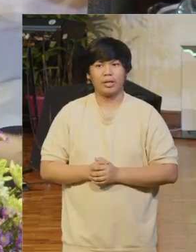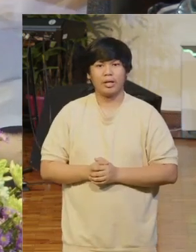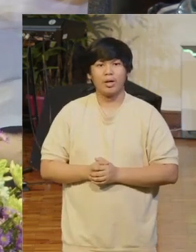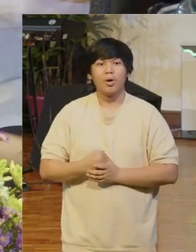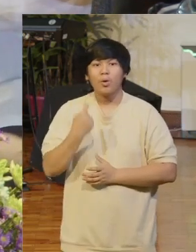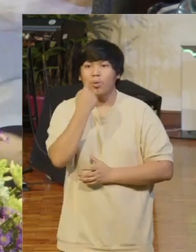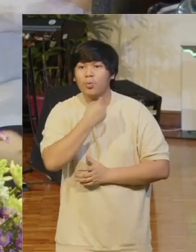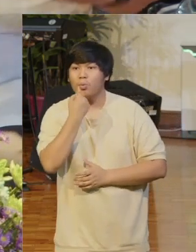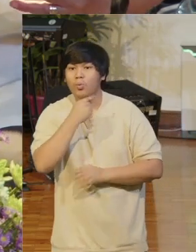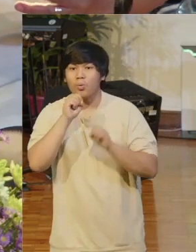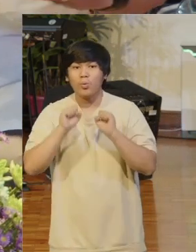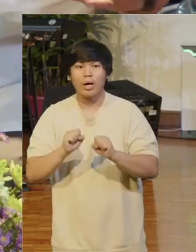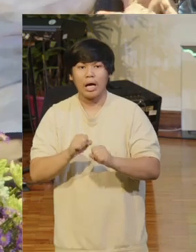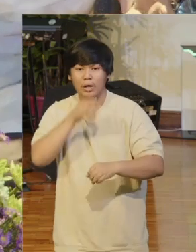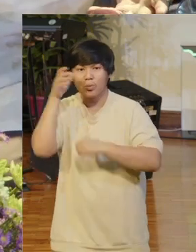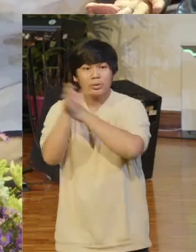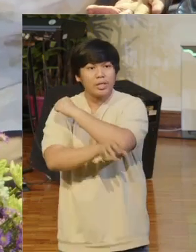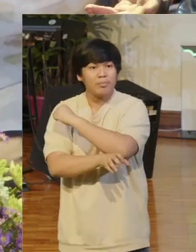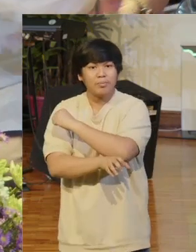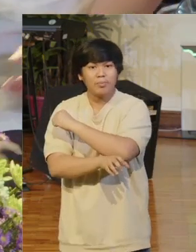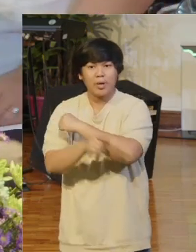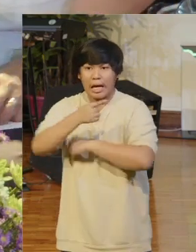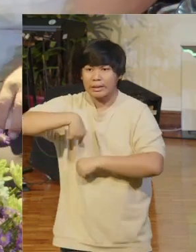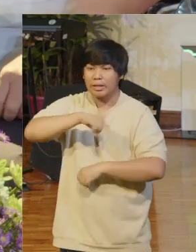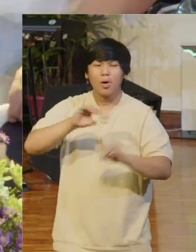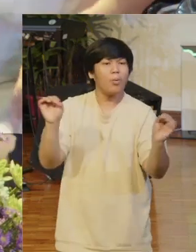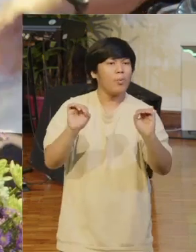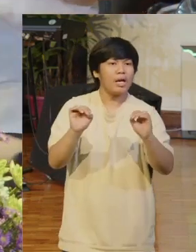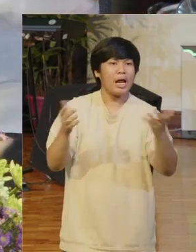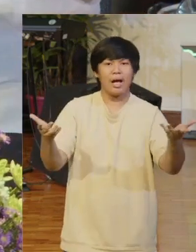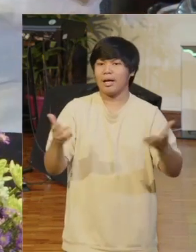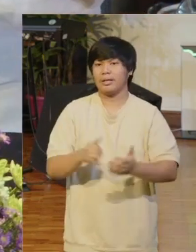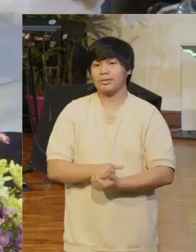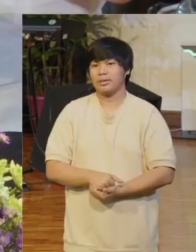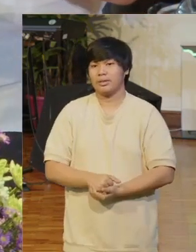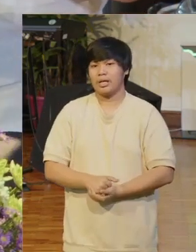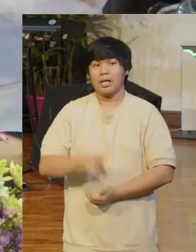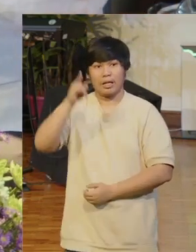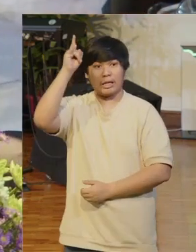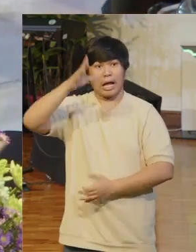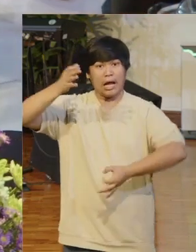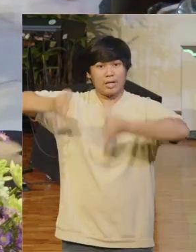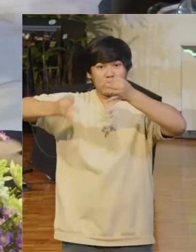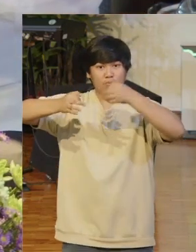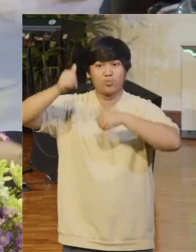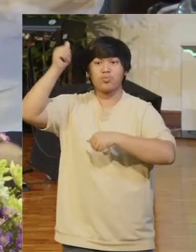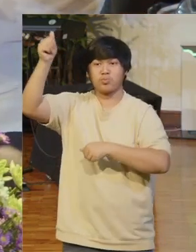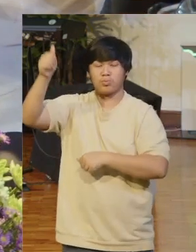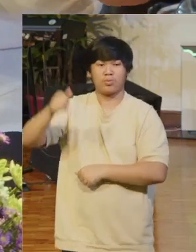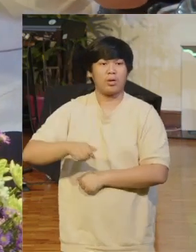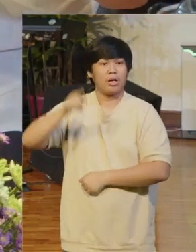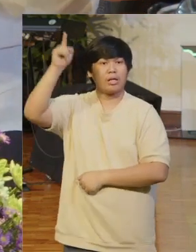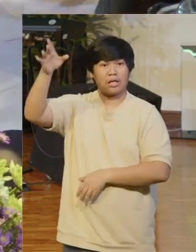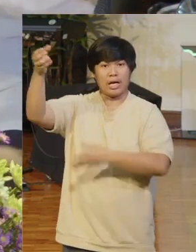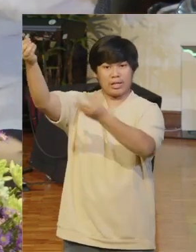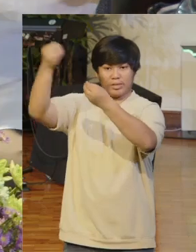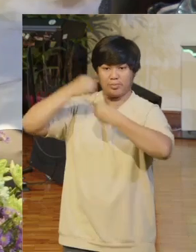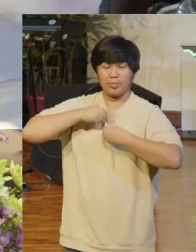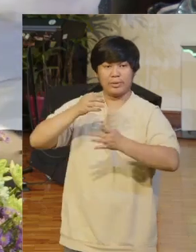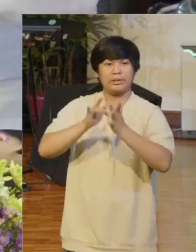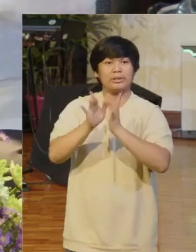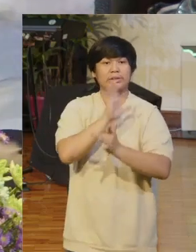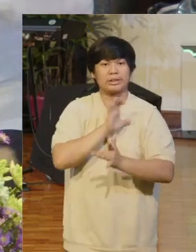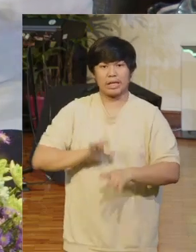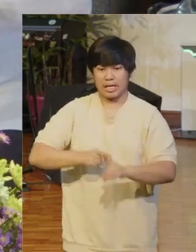ang pwedeng mag-condemn sa atin? Wala. Kasi kung ang Diyos ang naghuhusga at siya ang nagpadala kay Kristo at